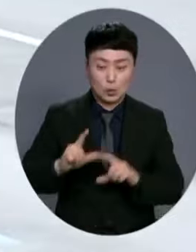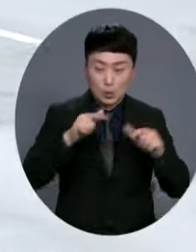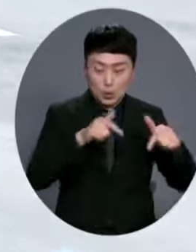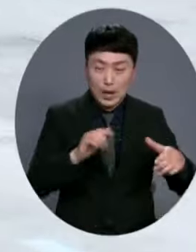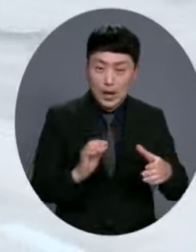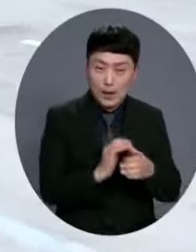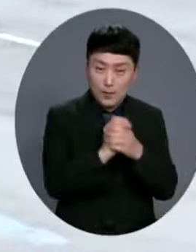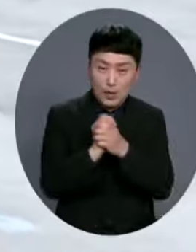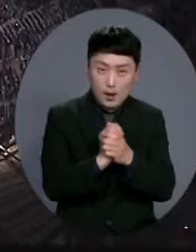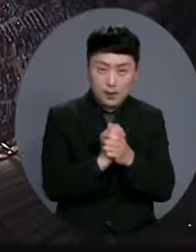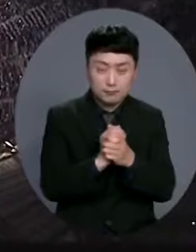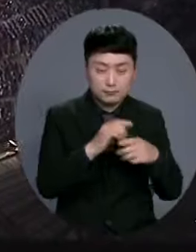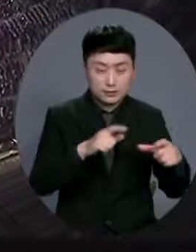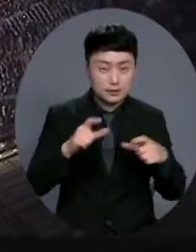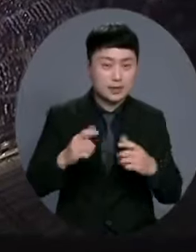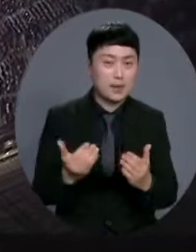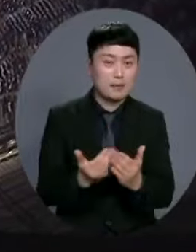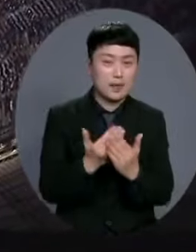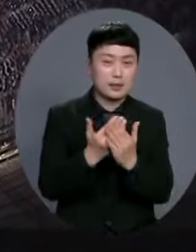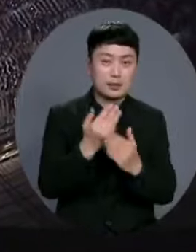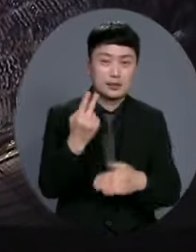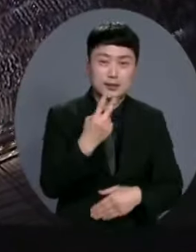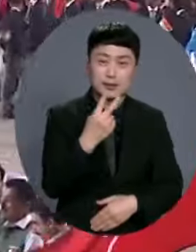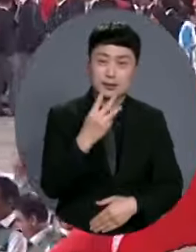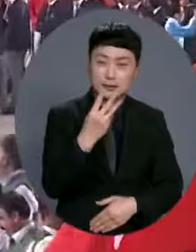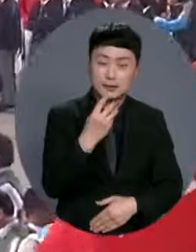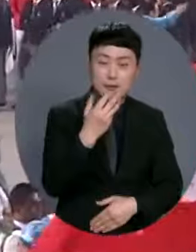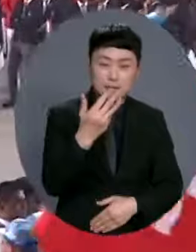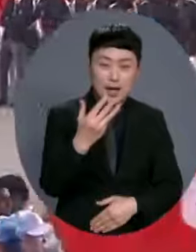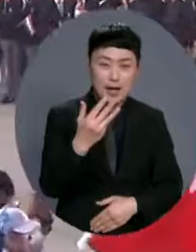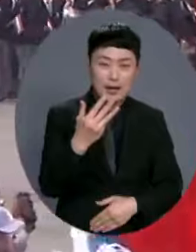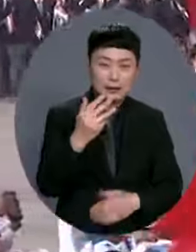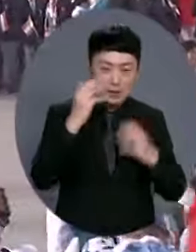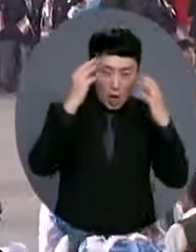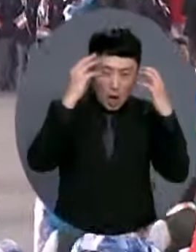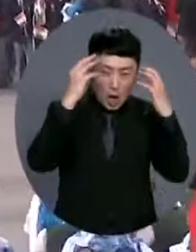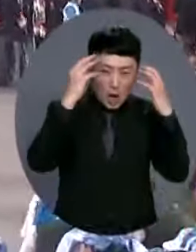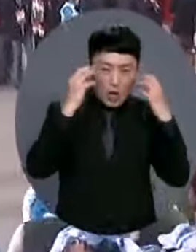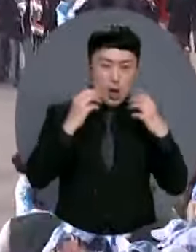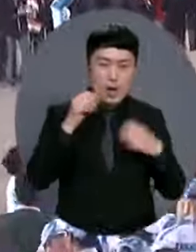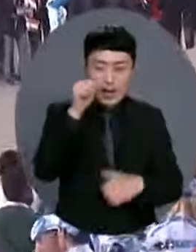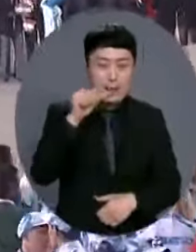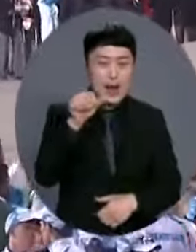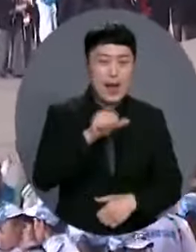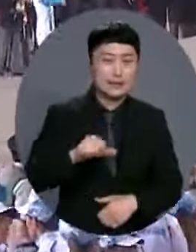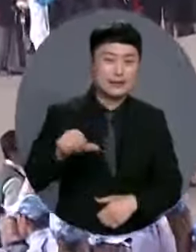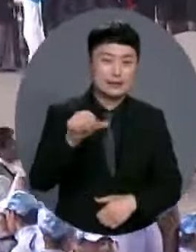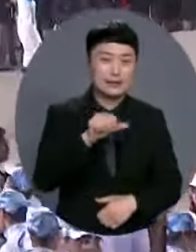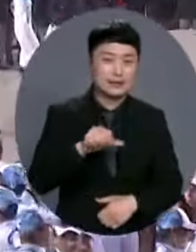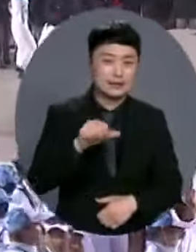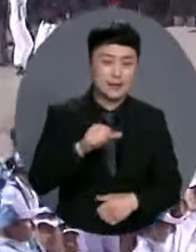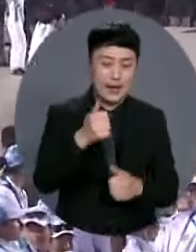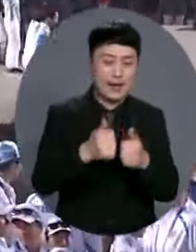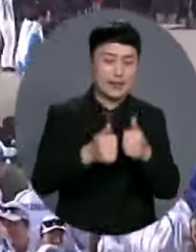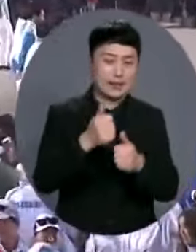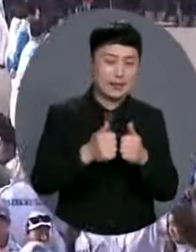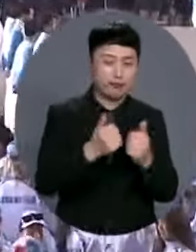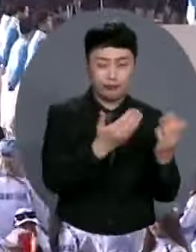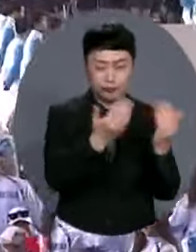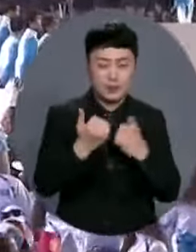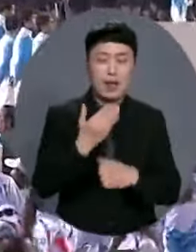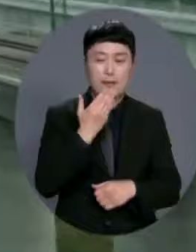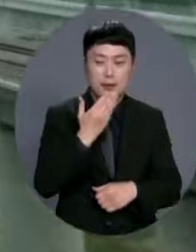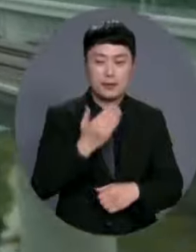발전은 물론 광주와 대구의 2038년 하계 아시안게임 공동 유치에도 긍정적인 영향을 줄 것으로 기대하고